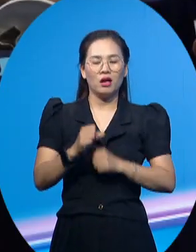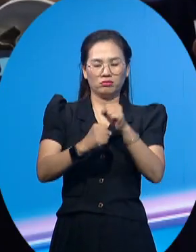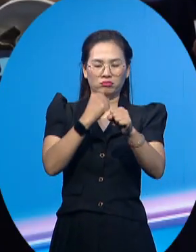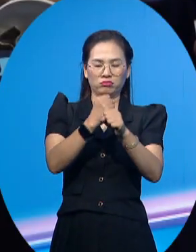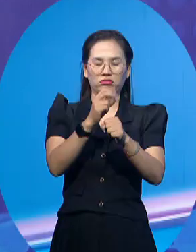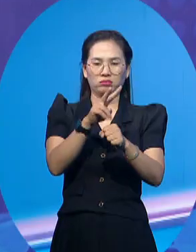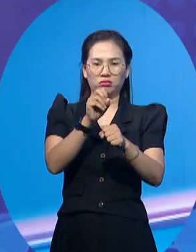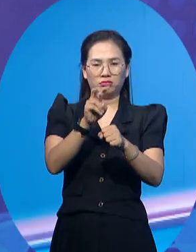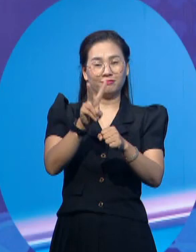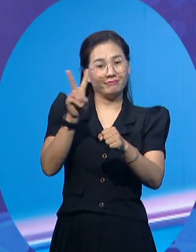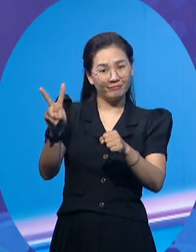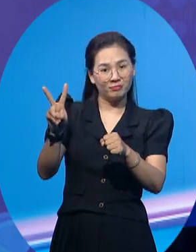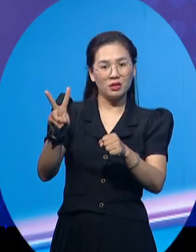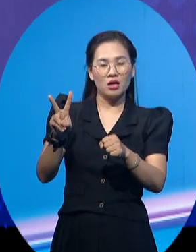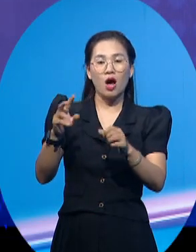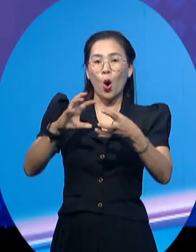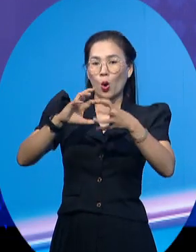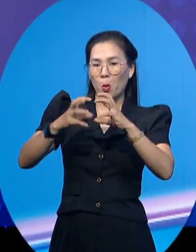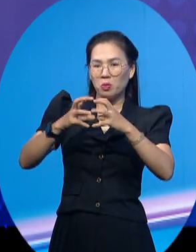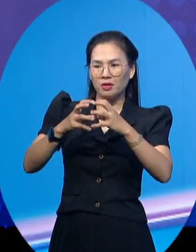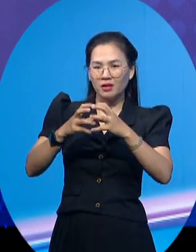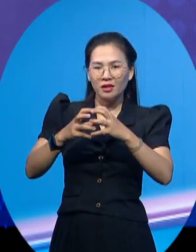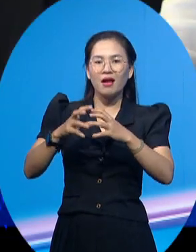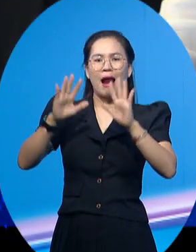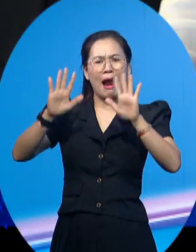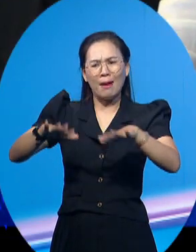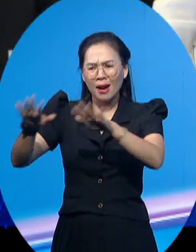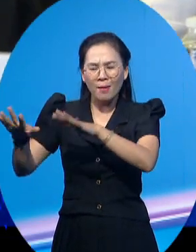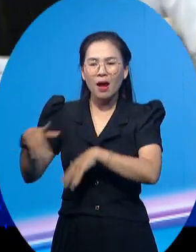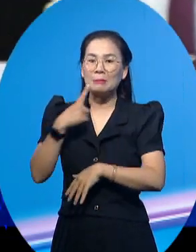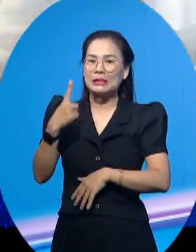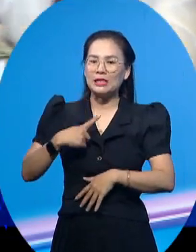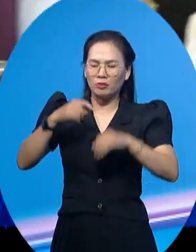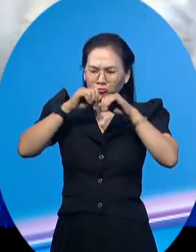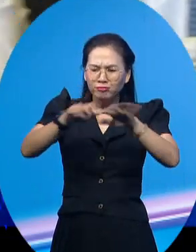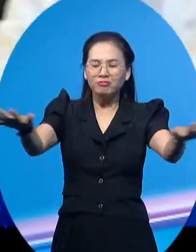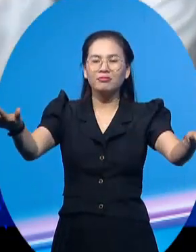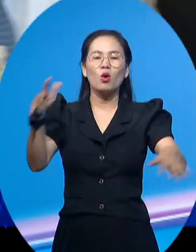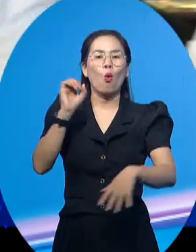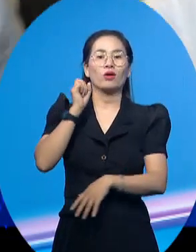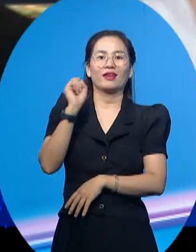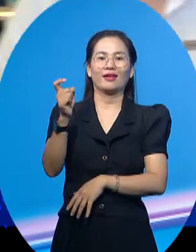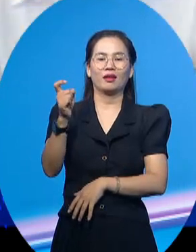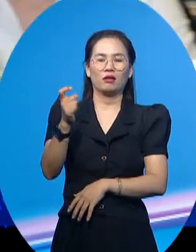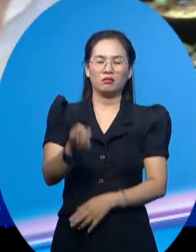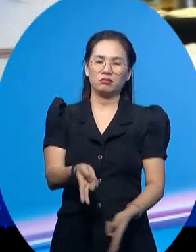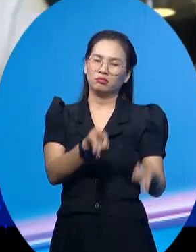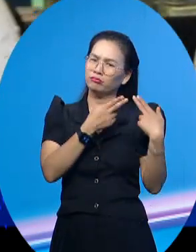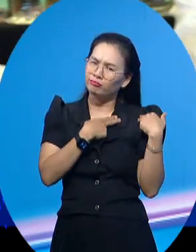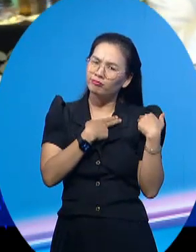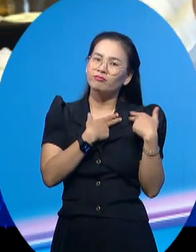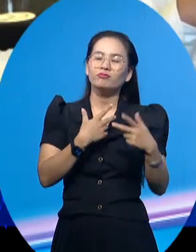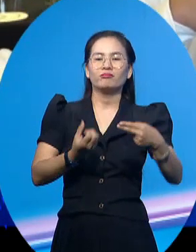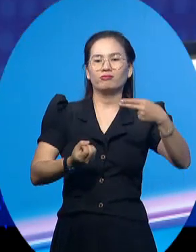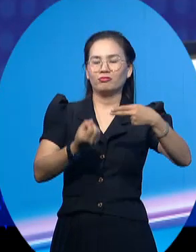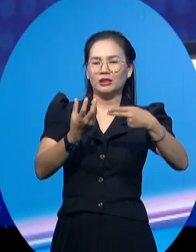Năm 2022, Tổng công ty đã đảm bảo vận hành sản xuất điện ổn định, hoàn thành hầu hết các chỉ tiêu, nhiệm vụ được giao. Cụ